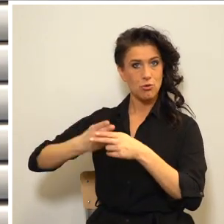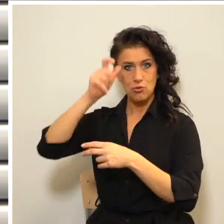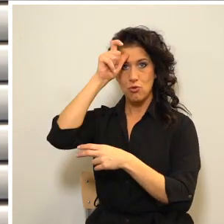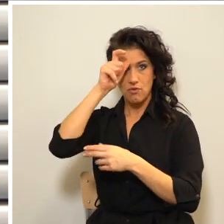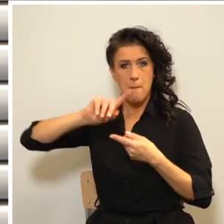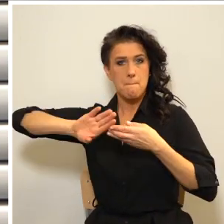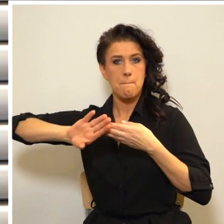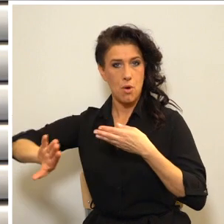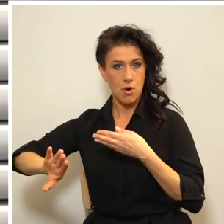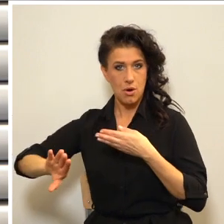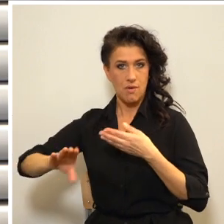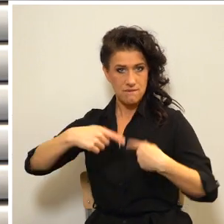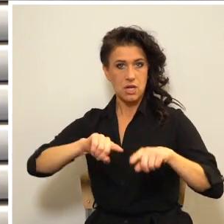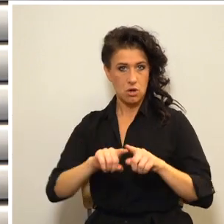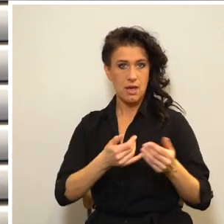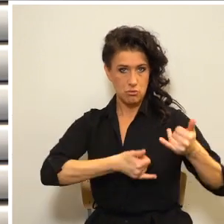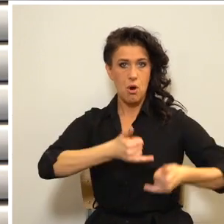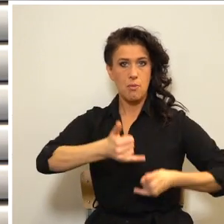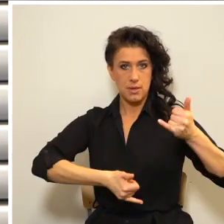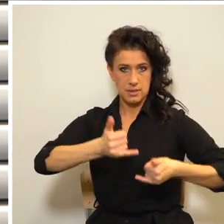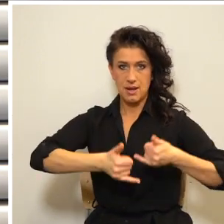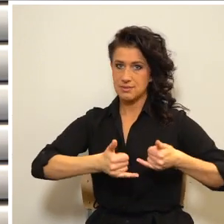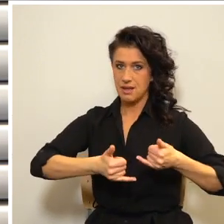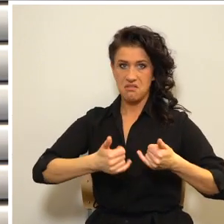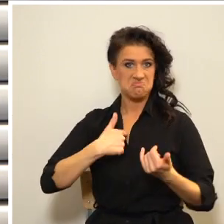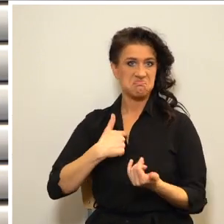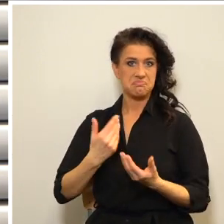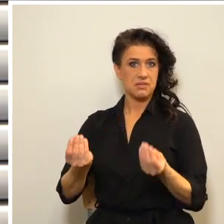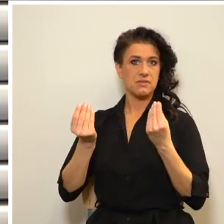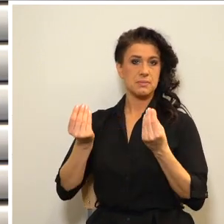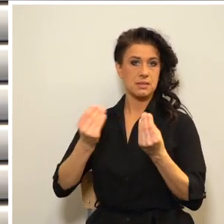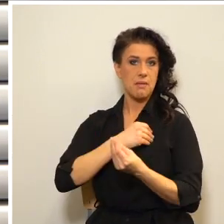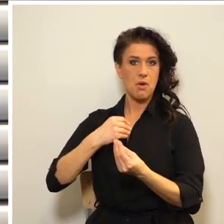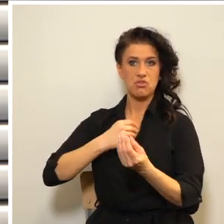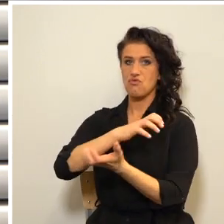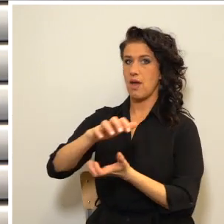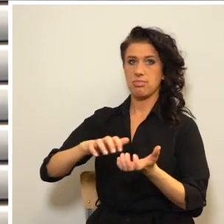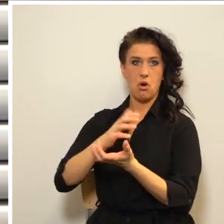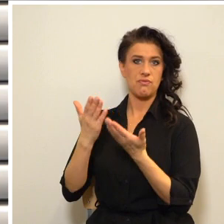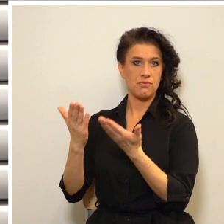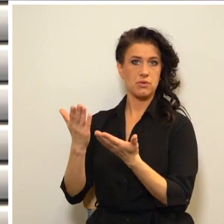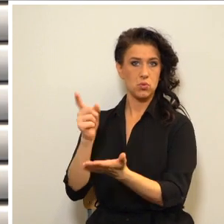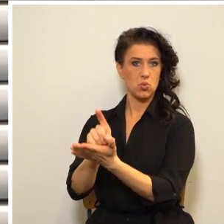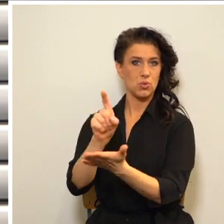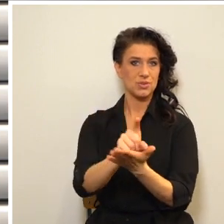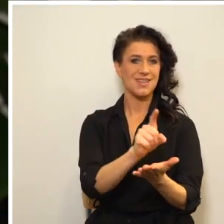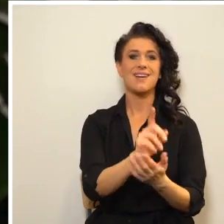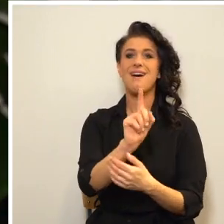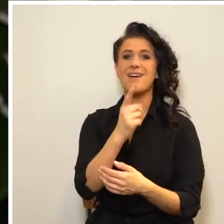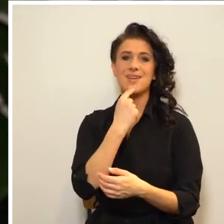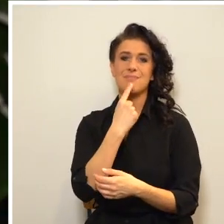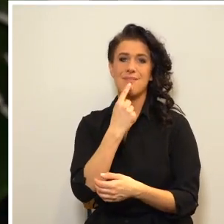można powiedzieć na światowym topie z wyjątkiem być może jednego mamy troszeczkę za mało tych przeszczepów